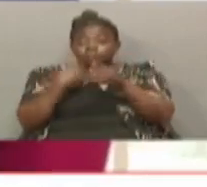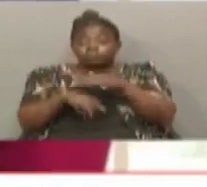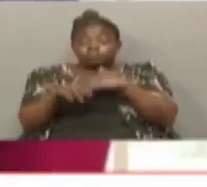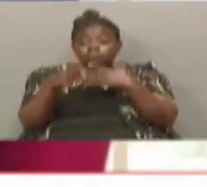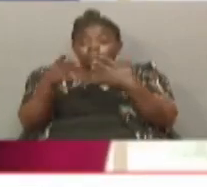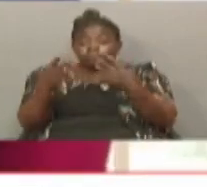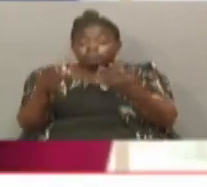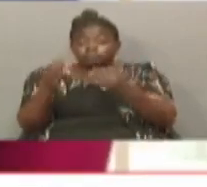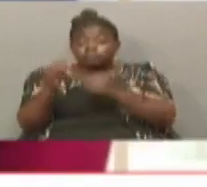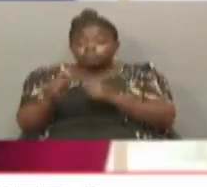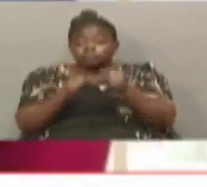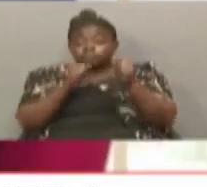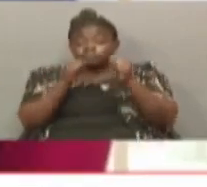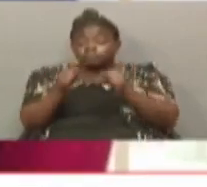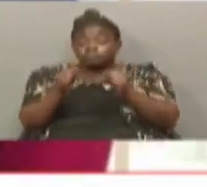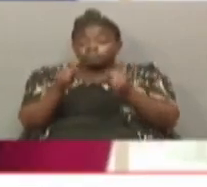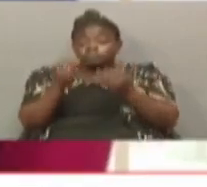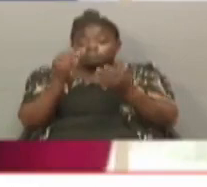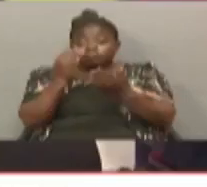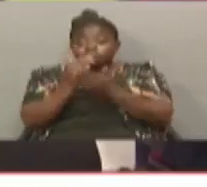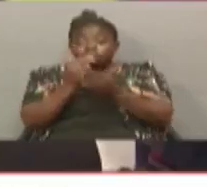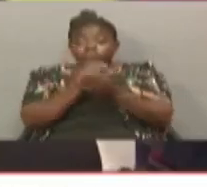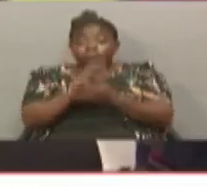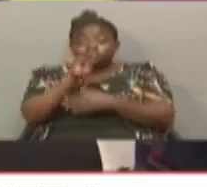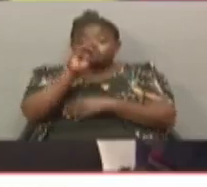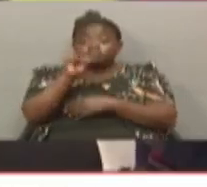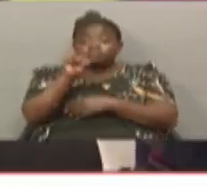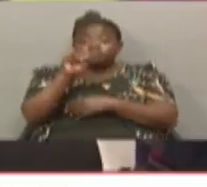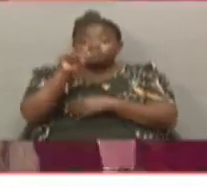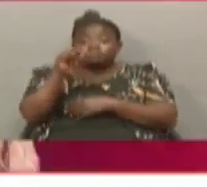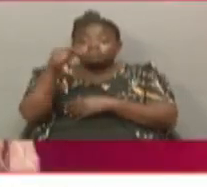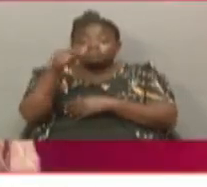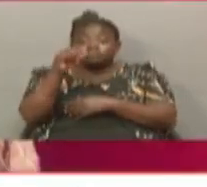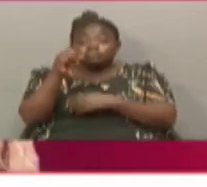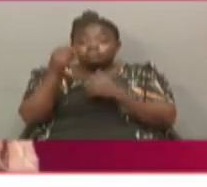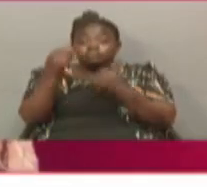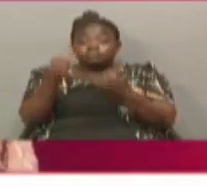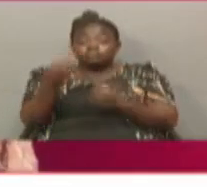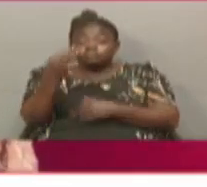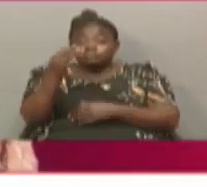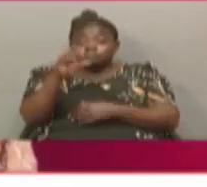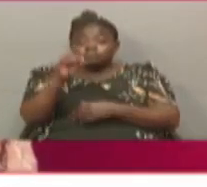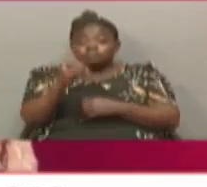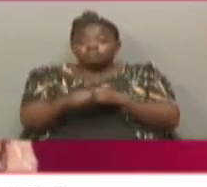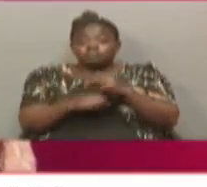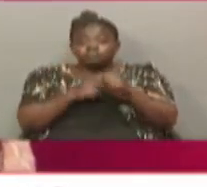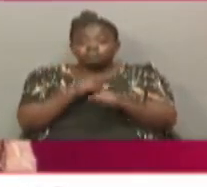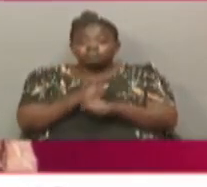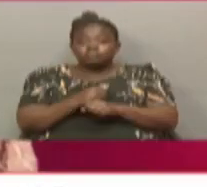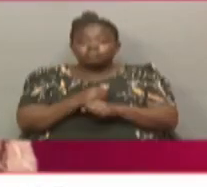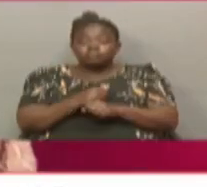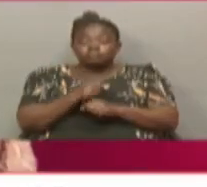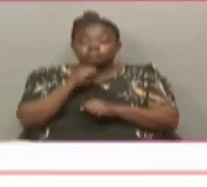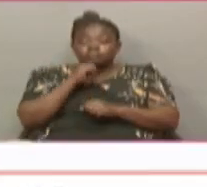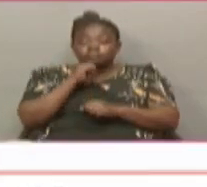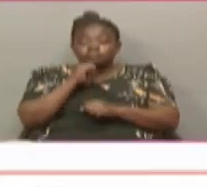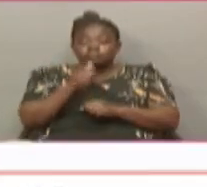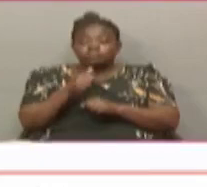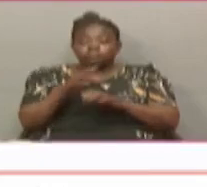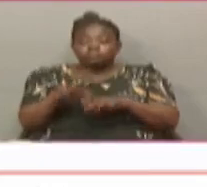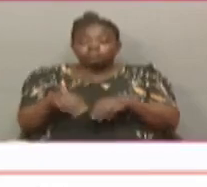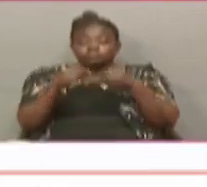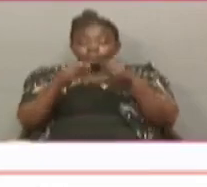kugera okunyweza enkolagana tuwa mmengo nekati emyaka 3 tebakyaweebwa kitiibwa